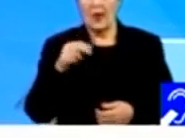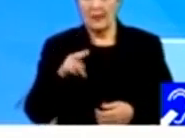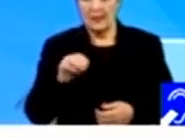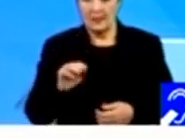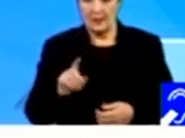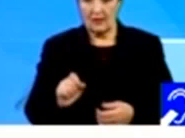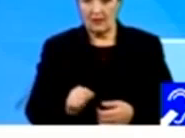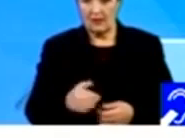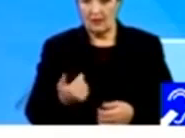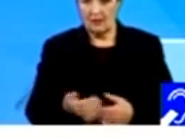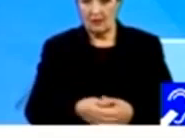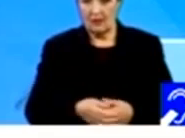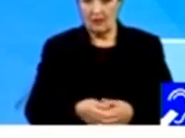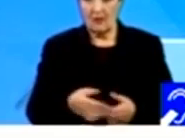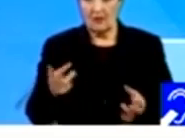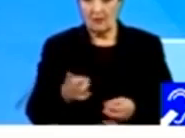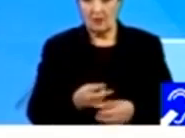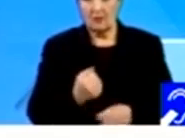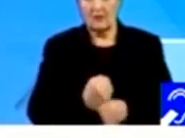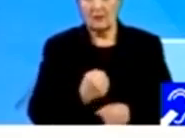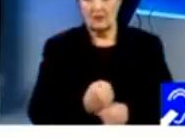politici, trebuie să acționăm.